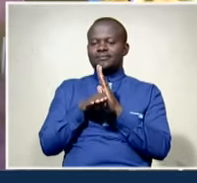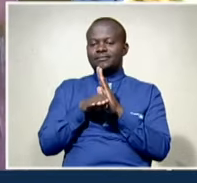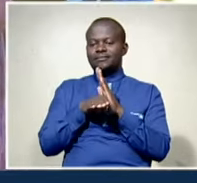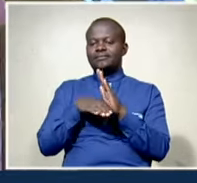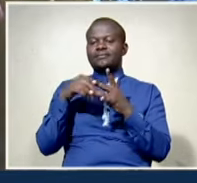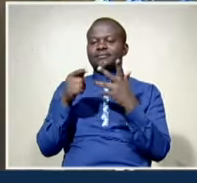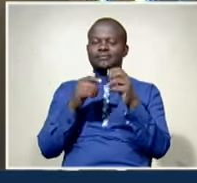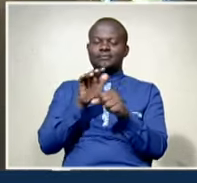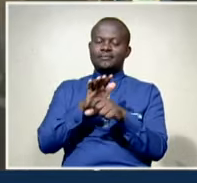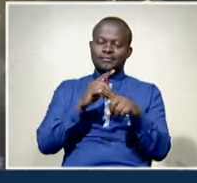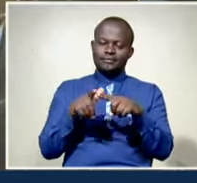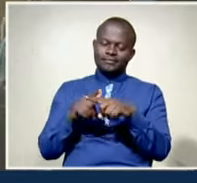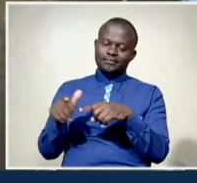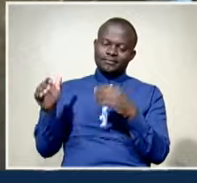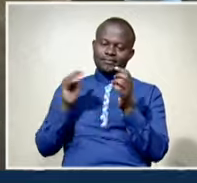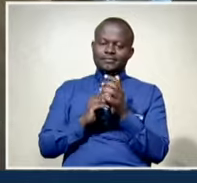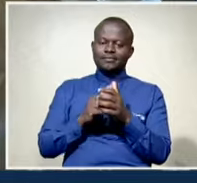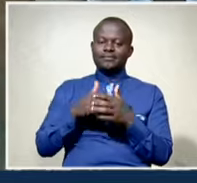ku bintu byinshi bitandukanye